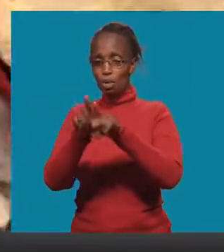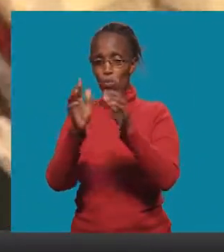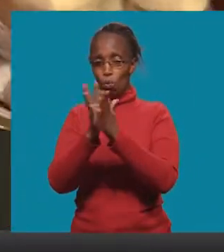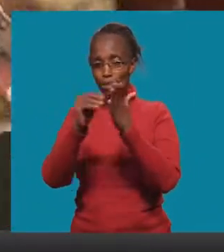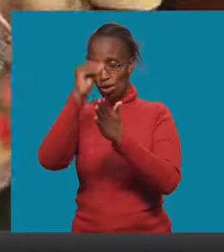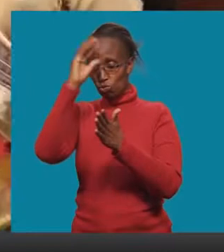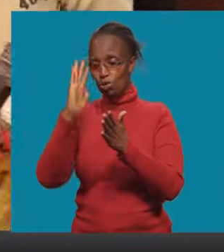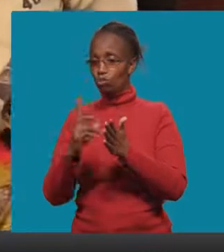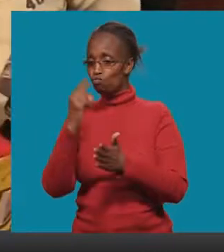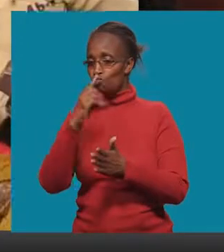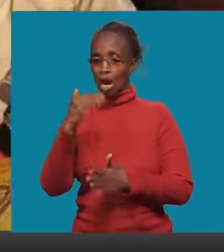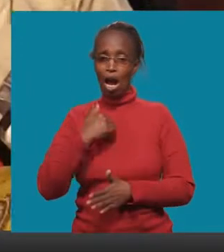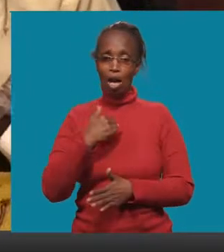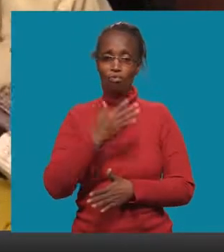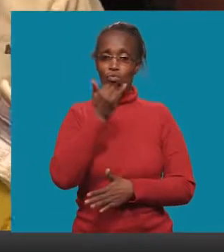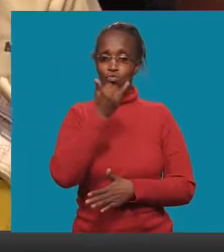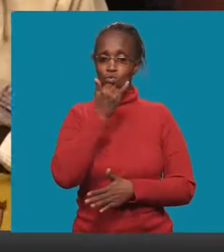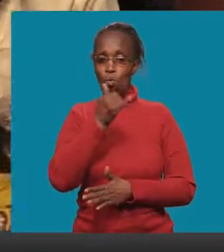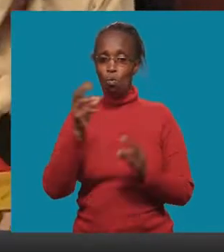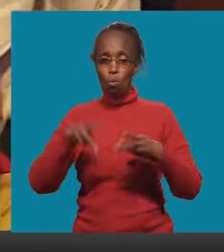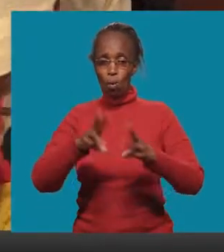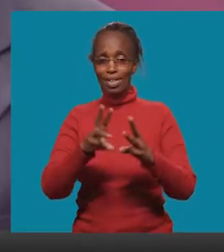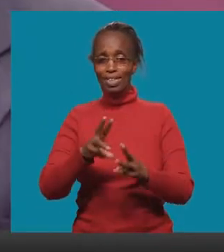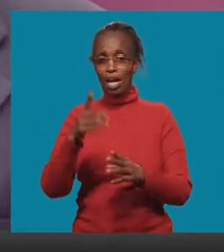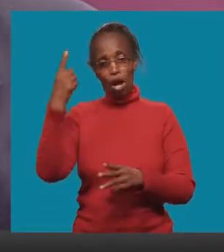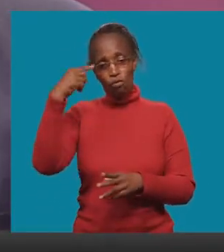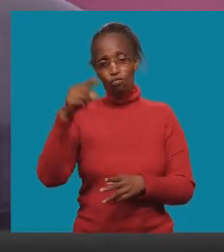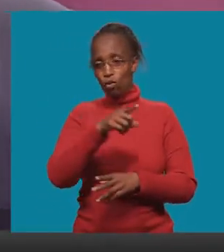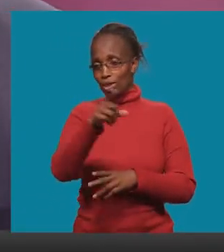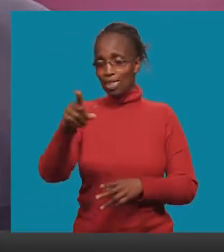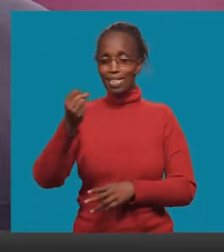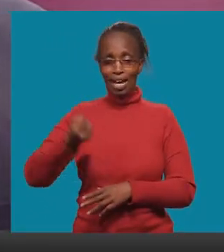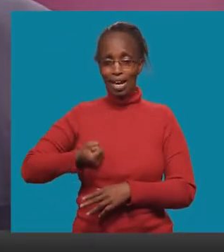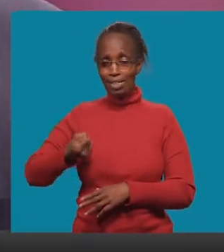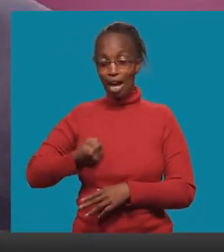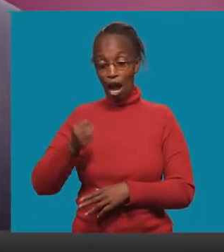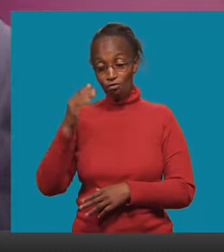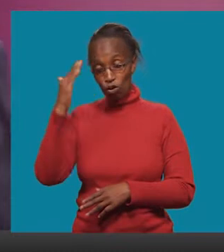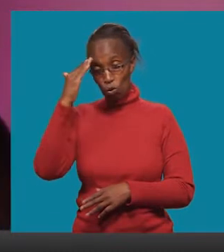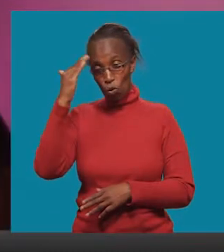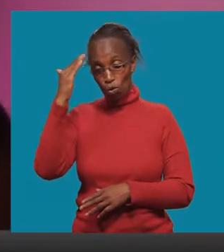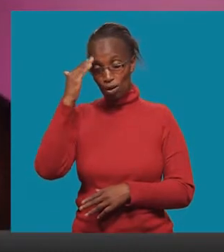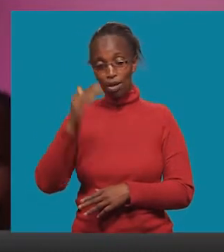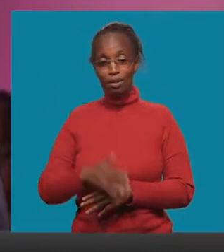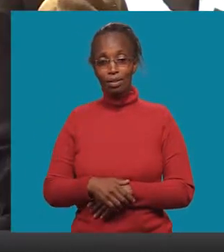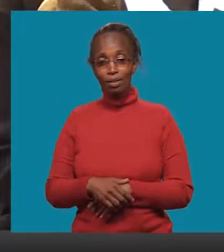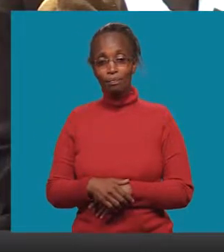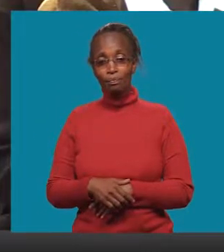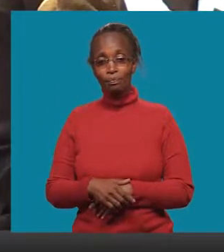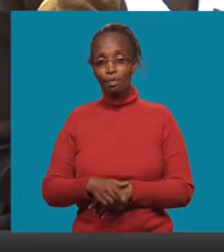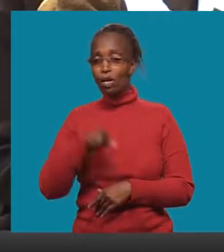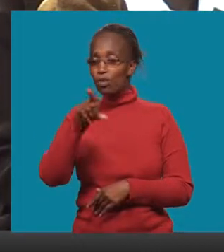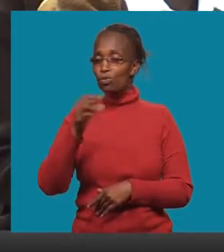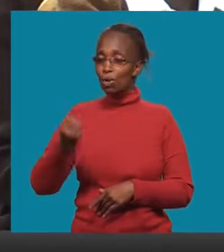wanarika walio na maadili maovu. Nini wasichana, I have discovered from